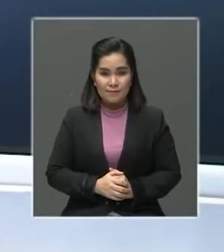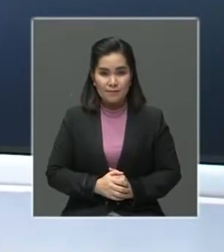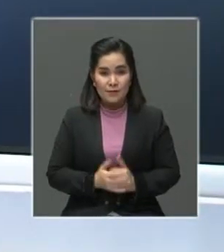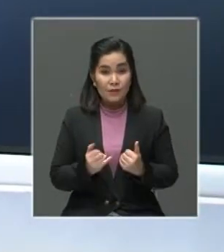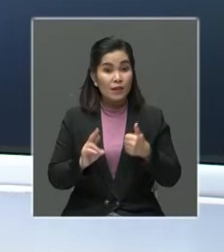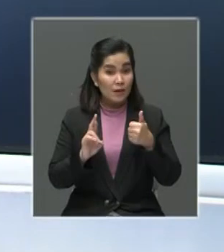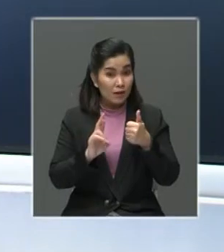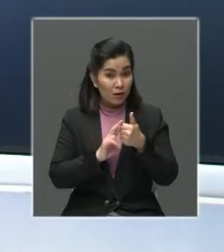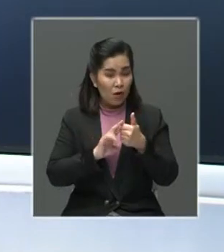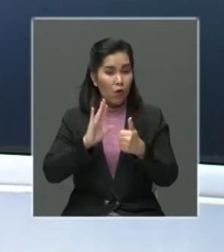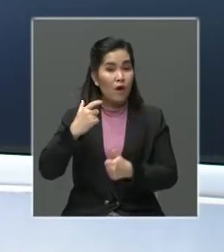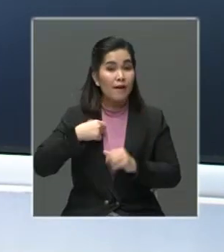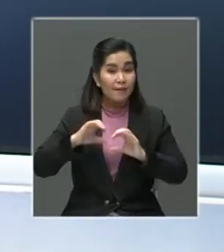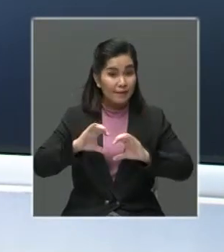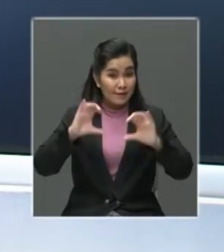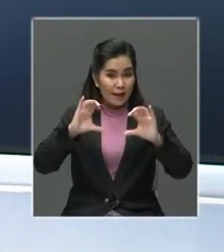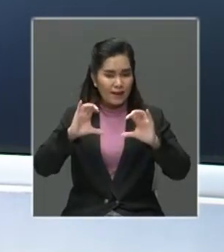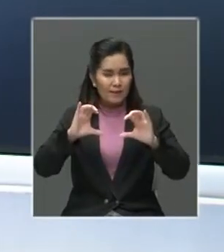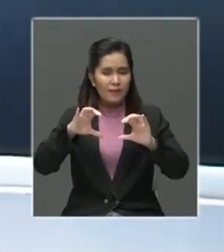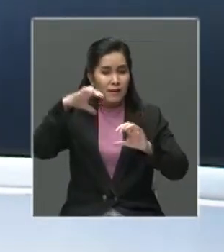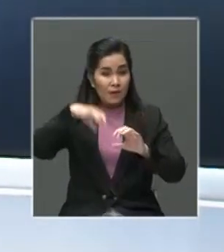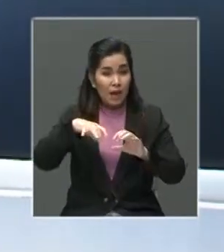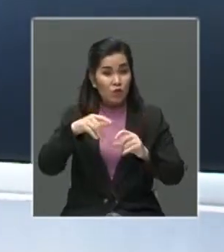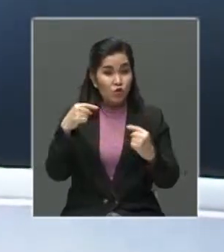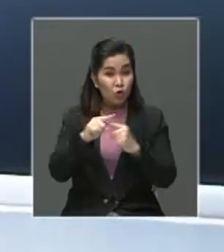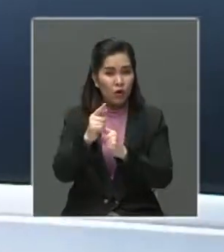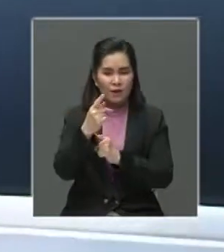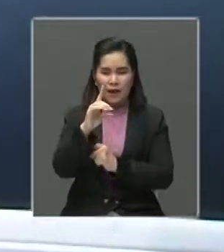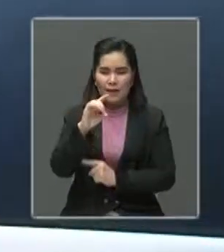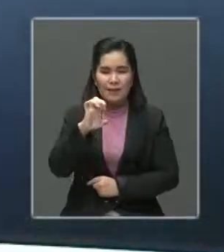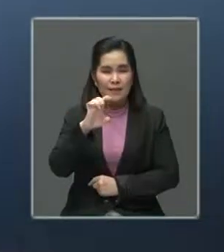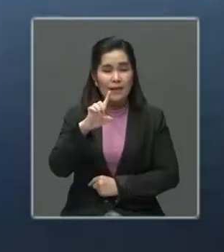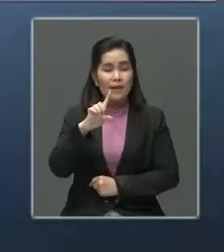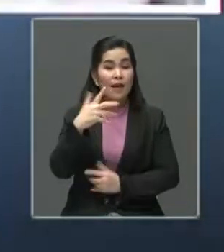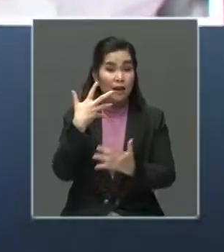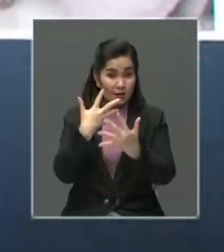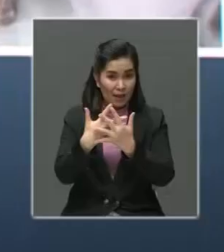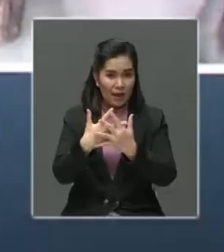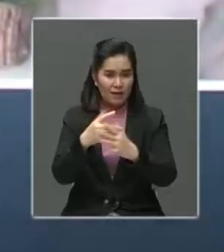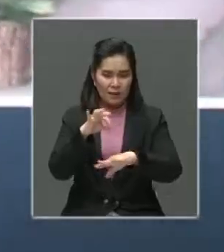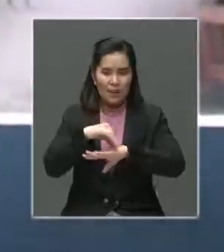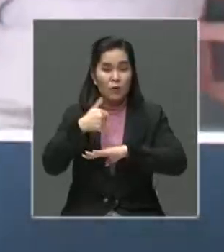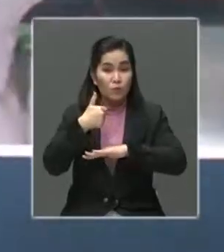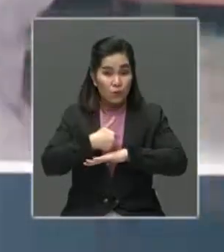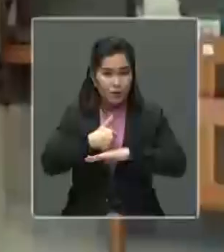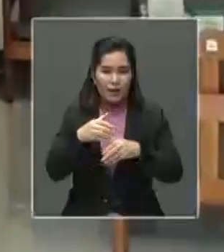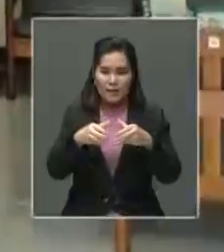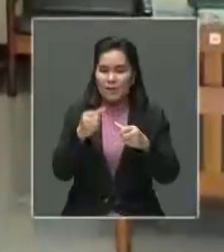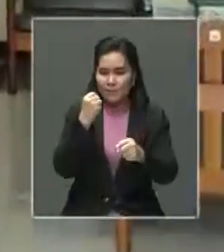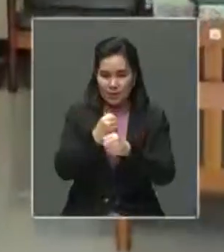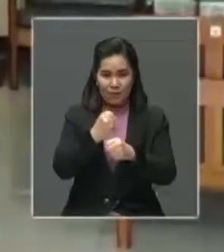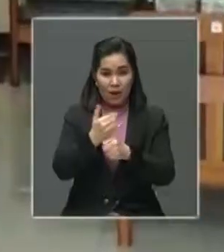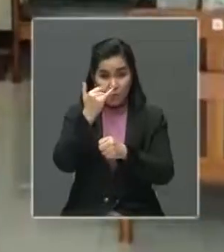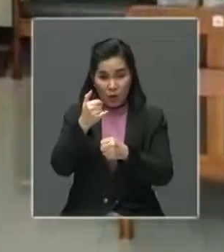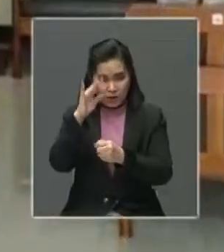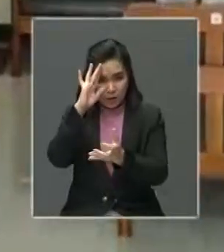องอธิบดีอัยการสำนักงานคดีอาญานะคะซึ่งท่านเป็นหัวหน้าคณะทำงานท่านก็เปิดเผยรายละเอียดหลังจากได้รับสำนวนของทางตำรว